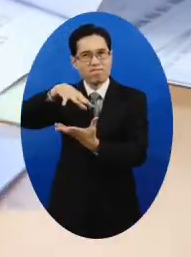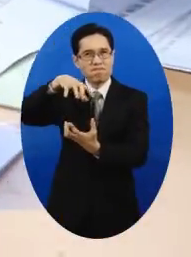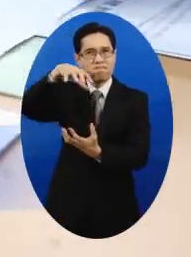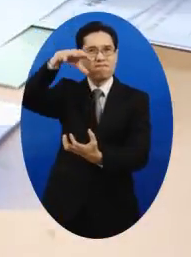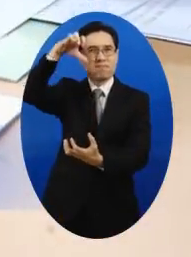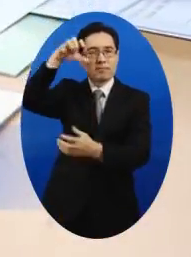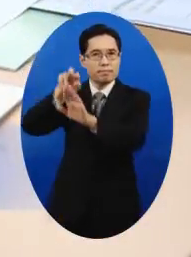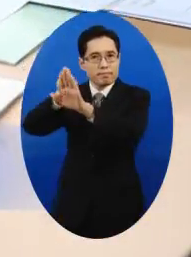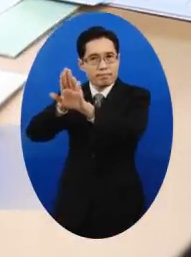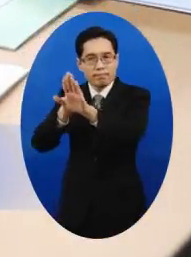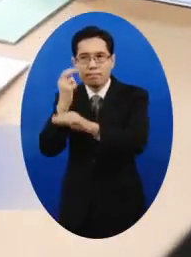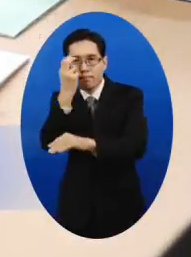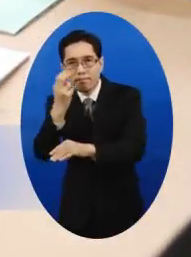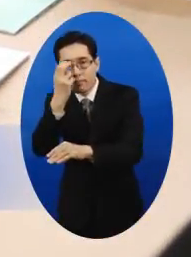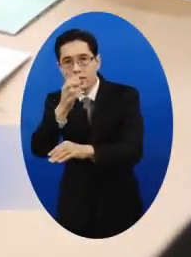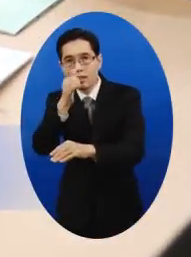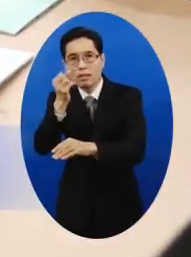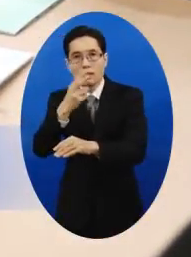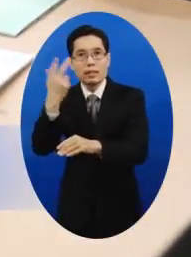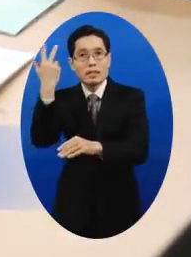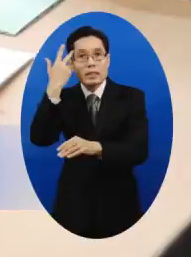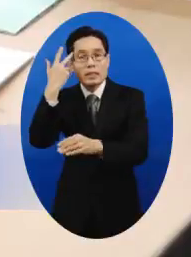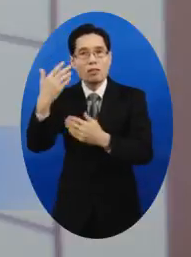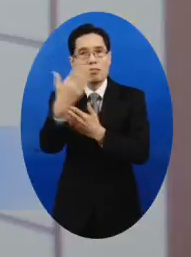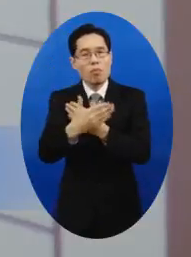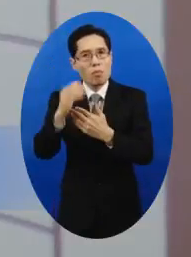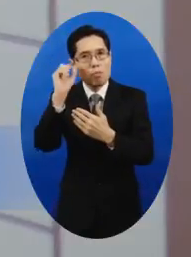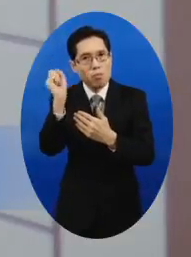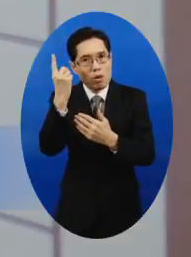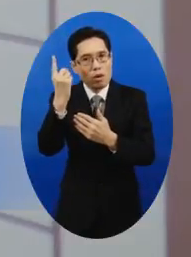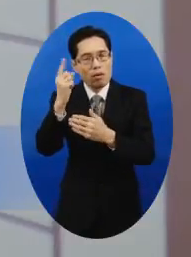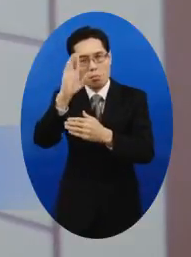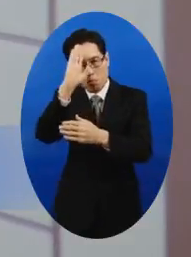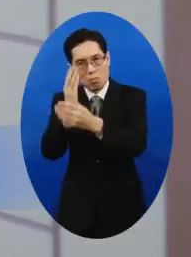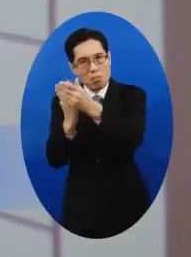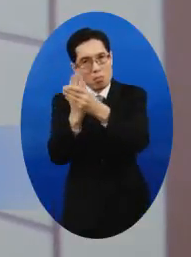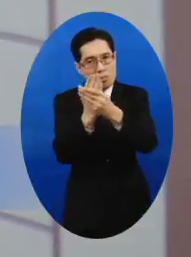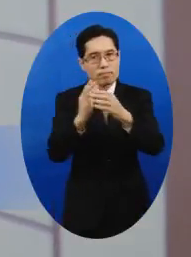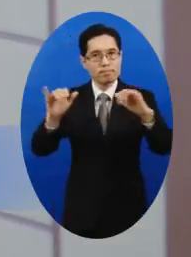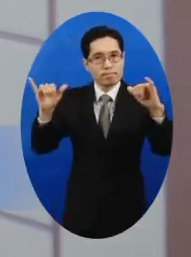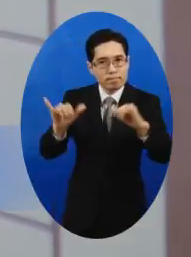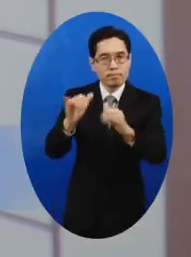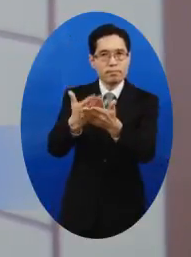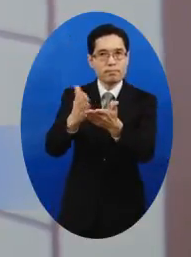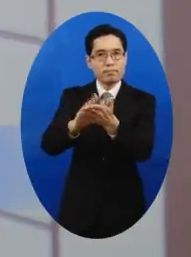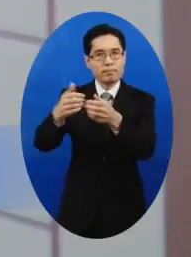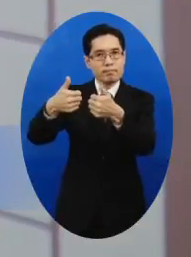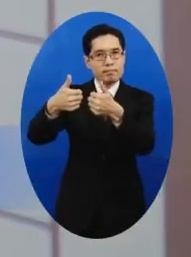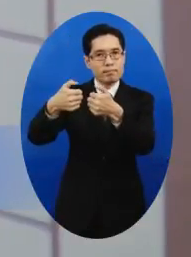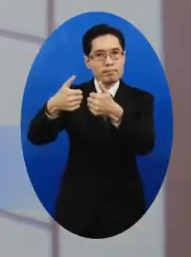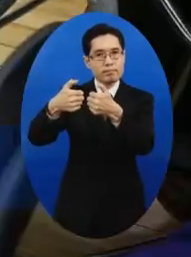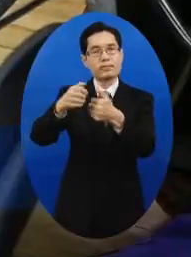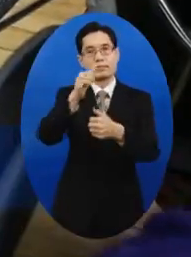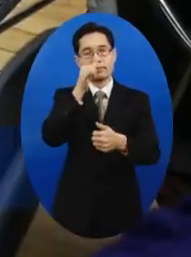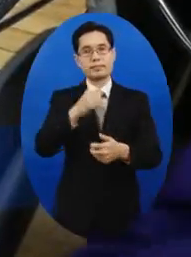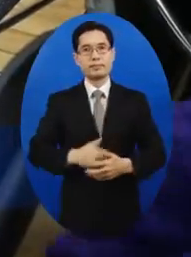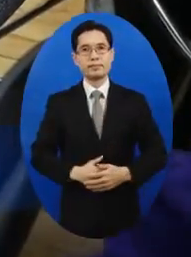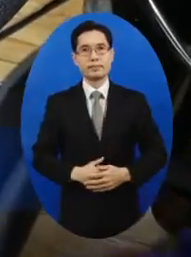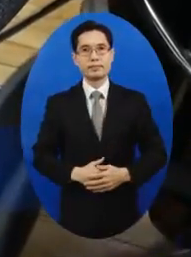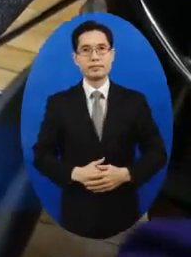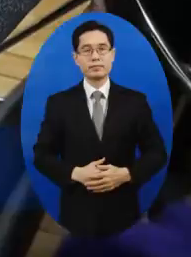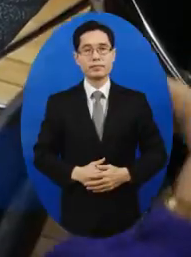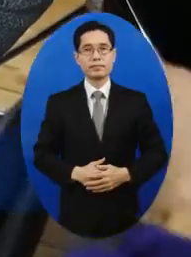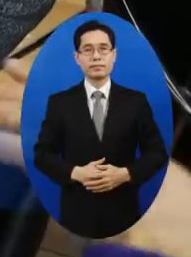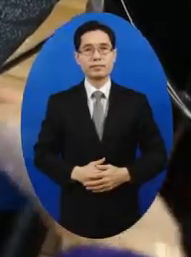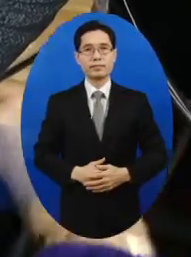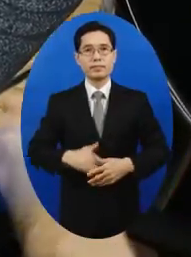우울증과 각종 정신적 스트레스에 대한 검사를 실시하고 정신건강 문제 원인과 증상 예방과 치료